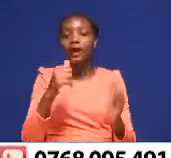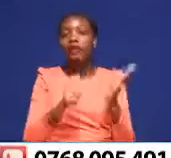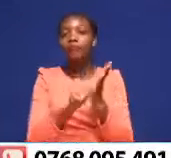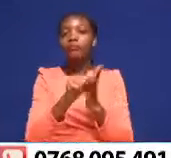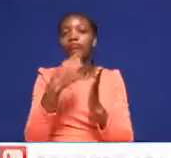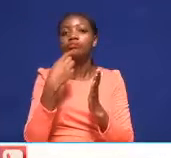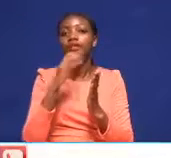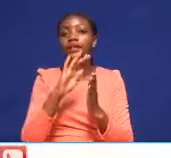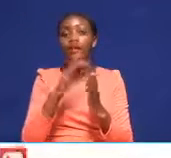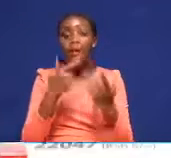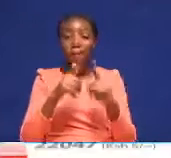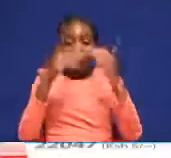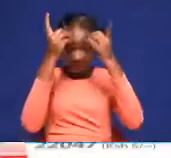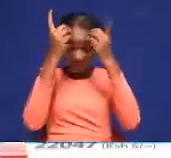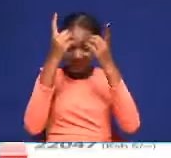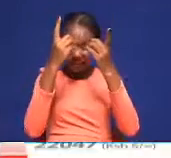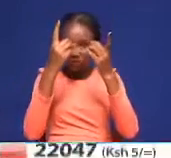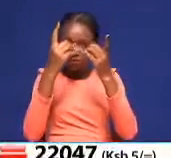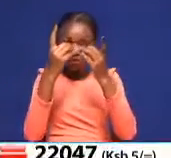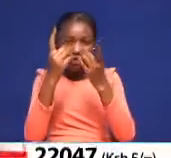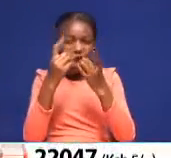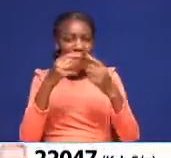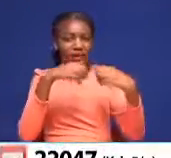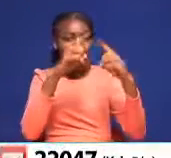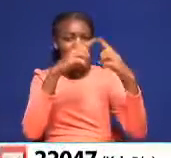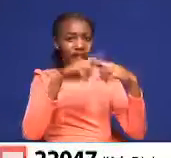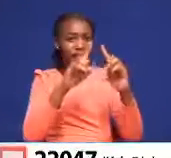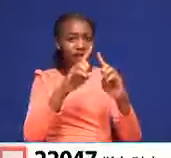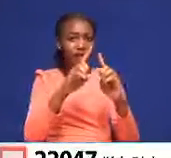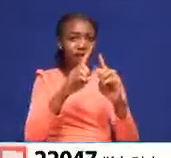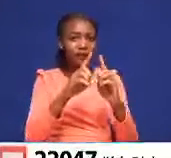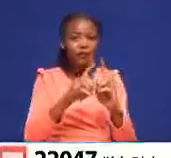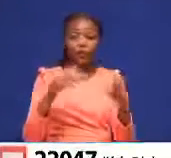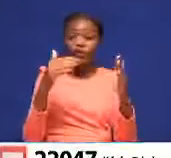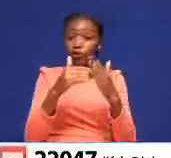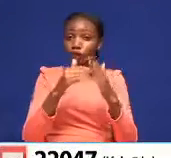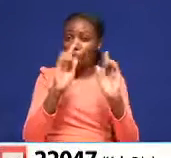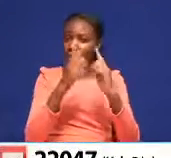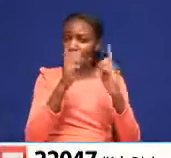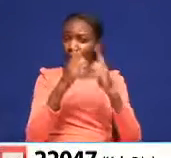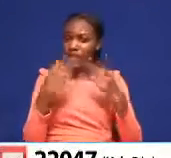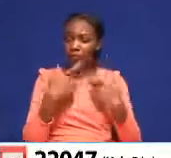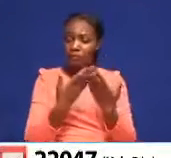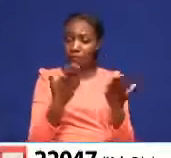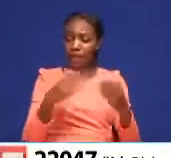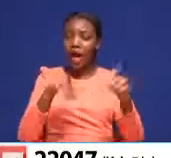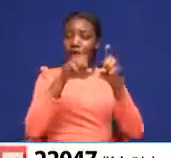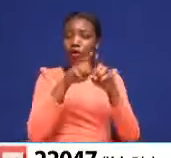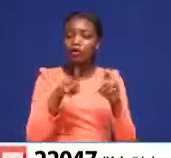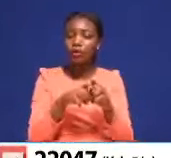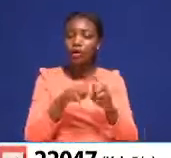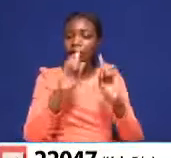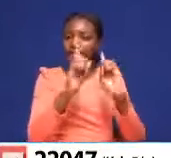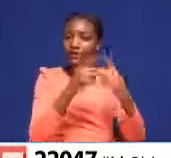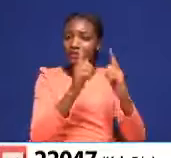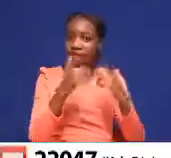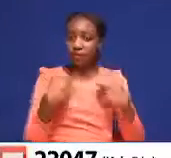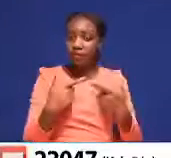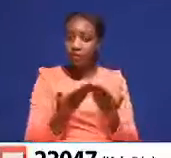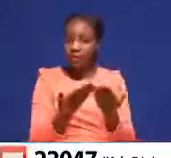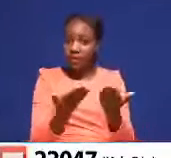ambayo hata hivyo inaonekana kufaulu kuwazima waasi katika chama hicho tawala. Hata hivyo baadhi ya waasi